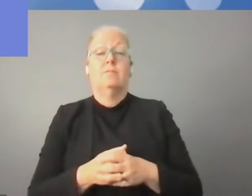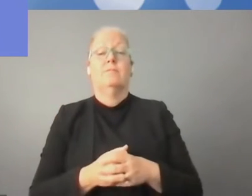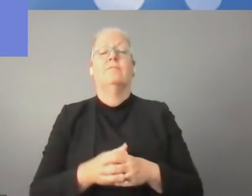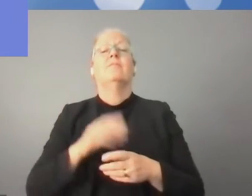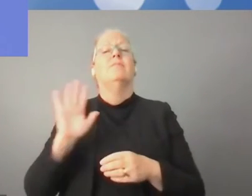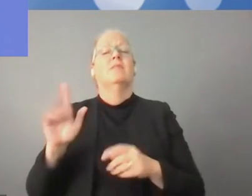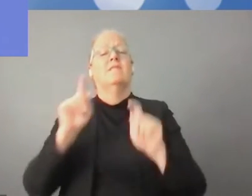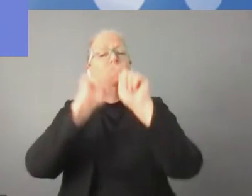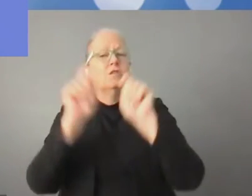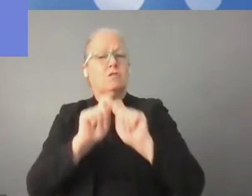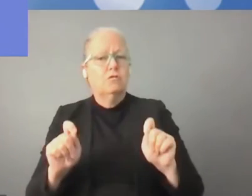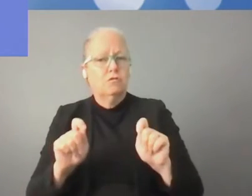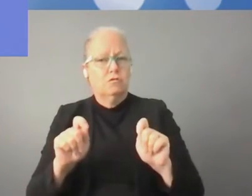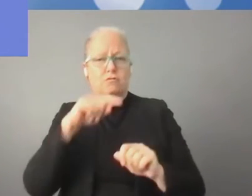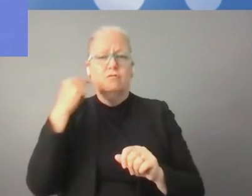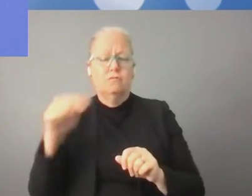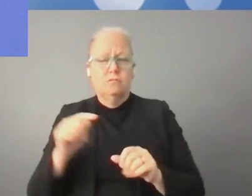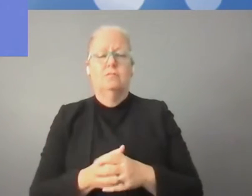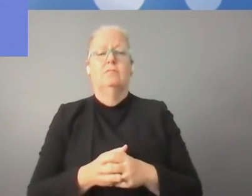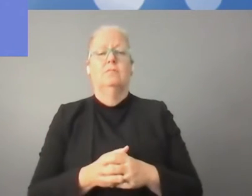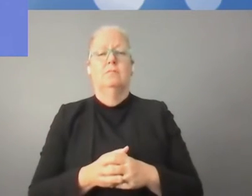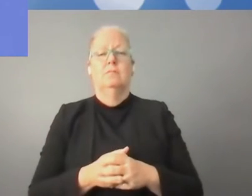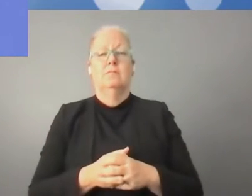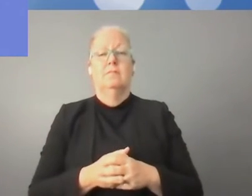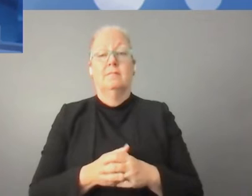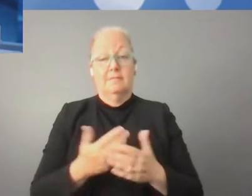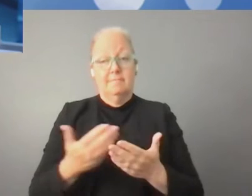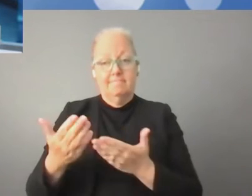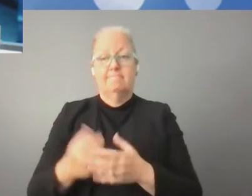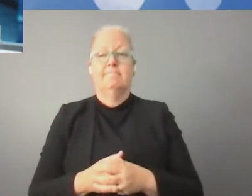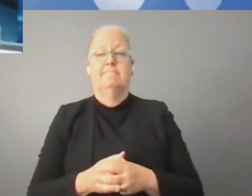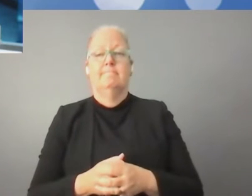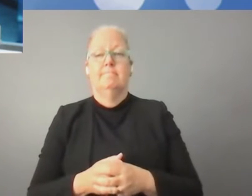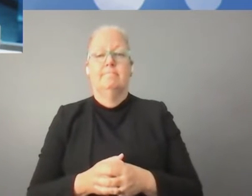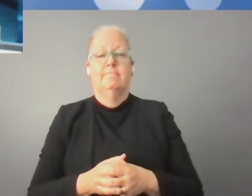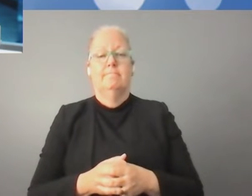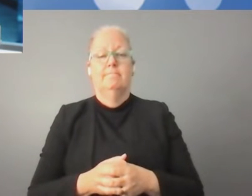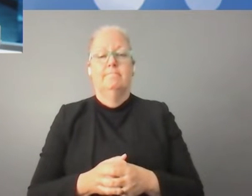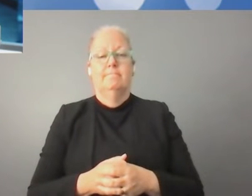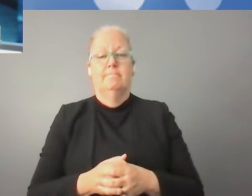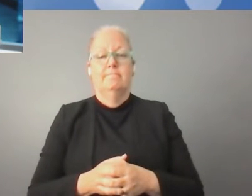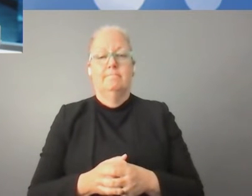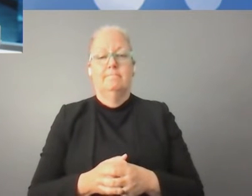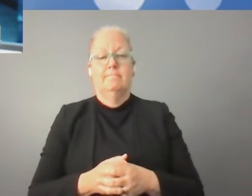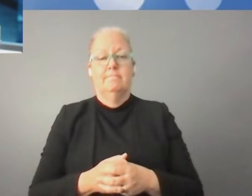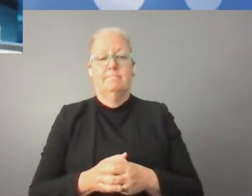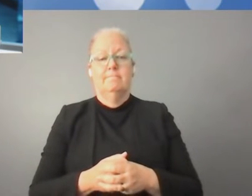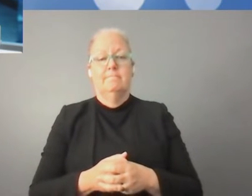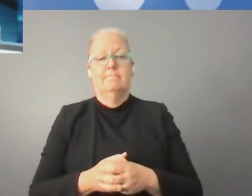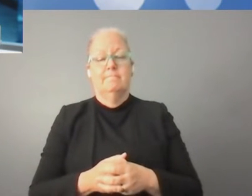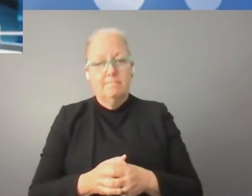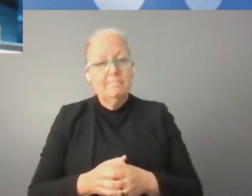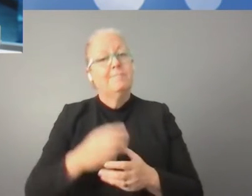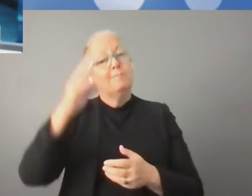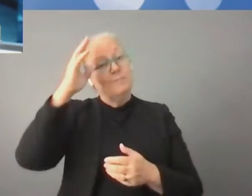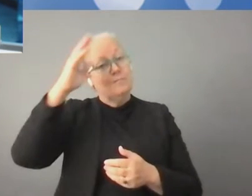наших технических помощников, чтобы они воспроизвели послание.